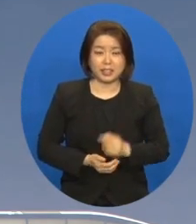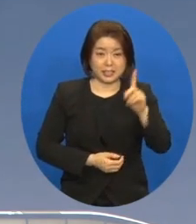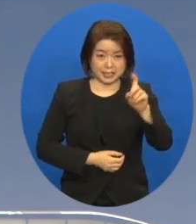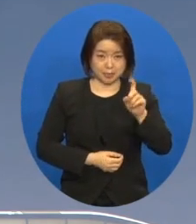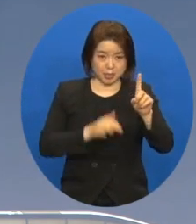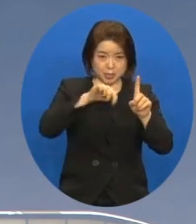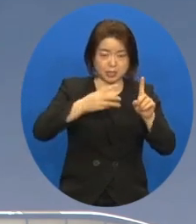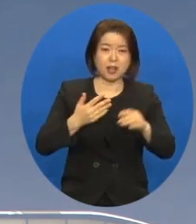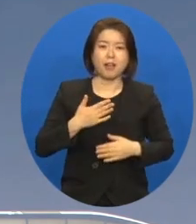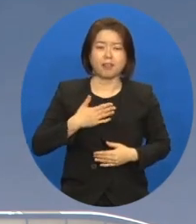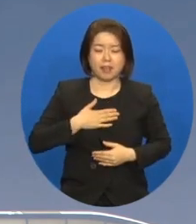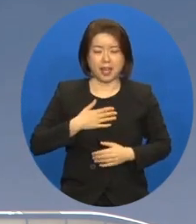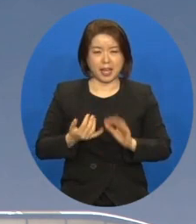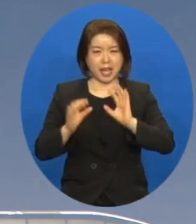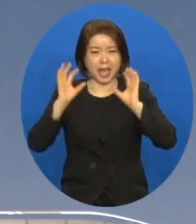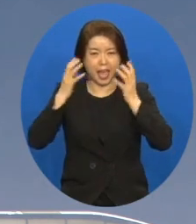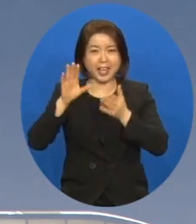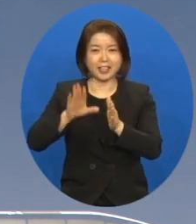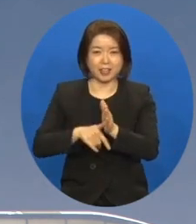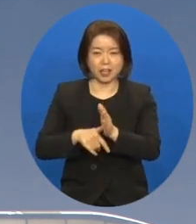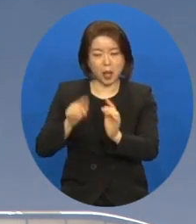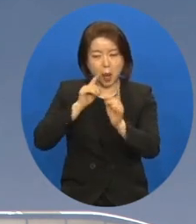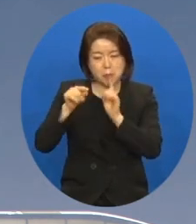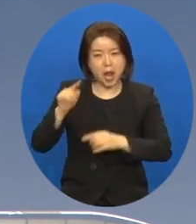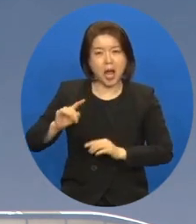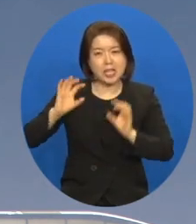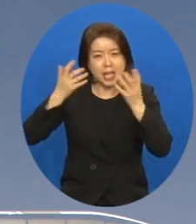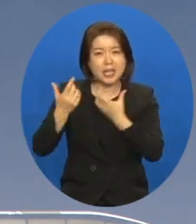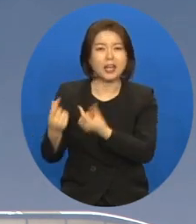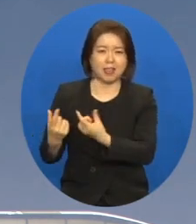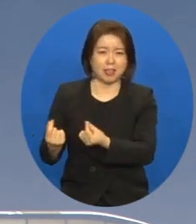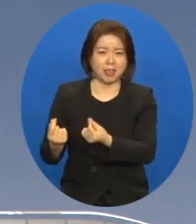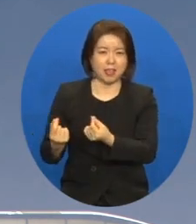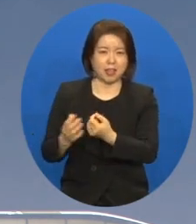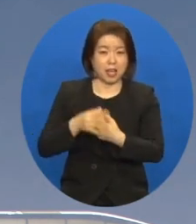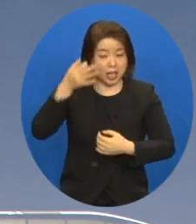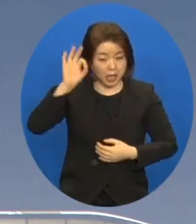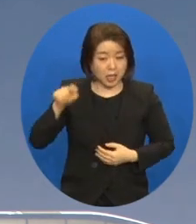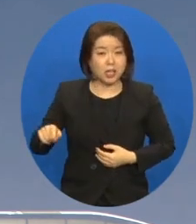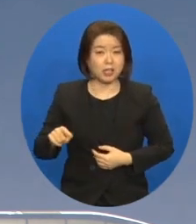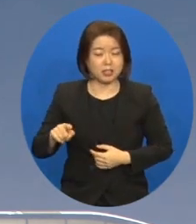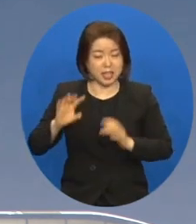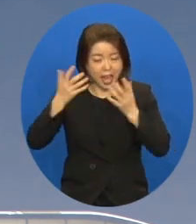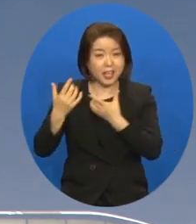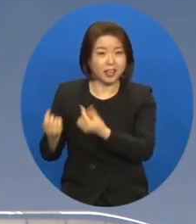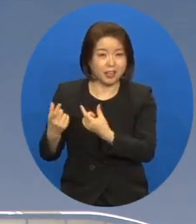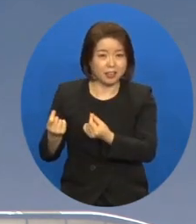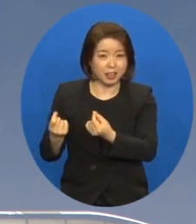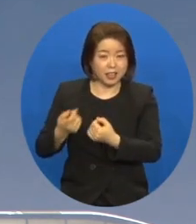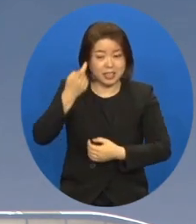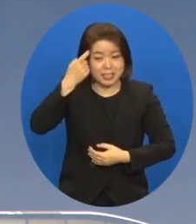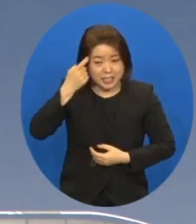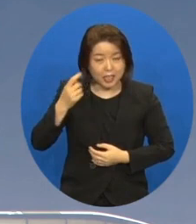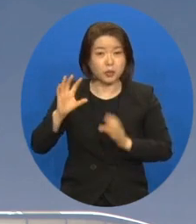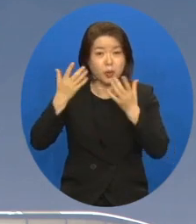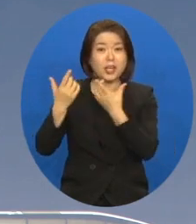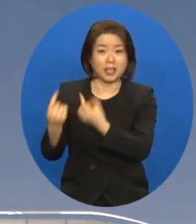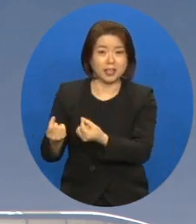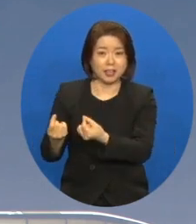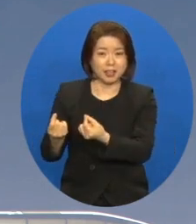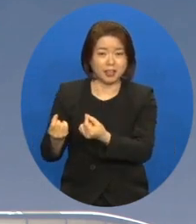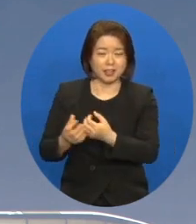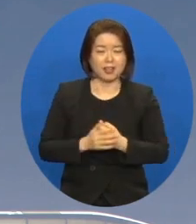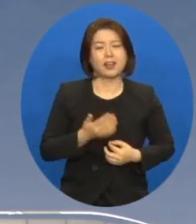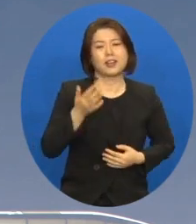내가 어릴 때에는 말하는 것이 어린아이 같고 깨닫는 것이 어린아이와 같고 생각하는 것이 어린아이와